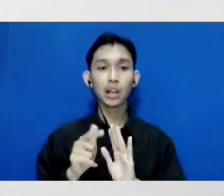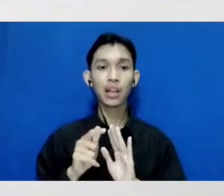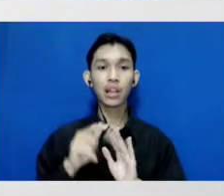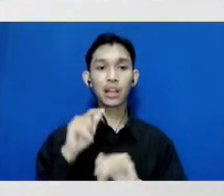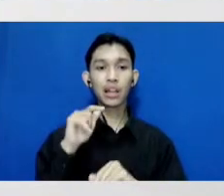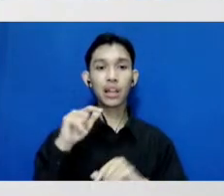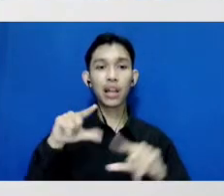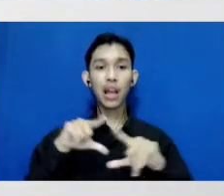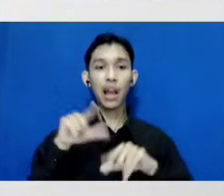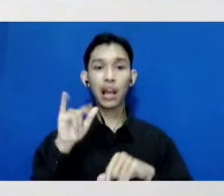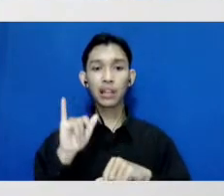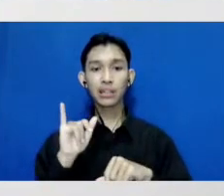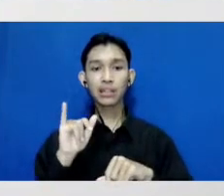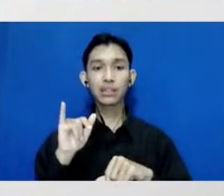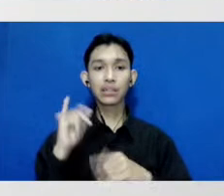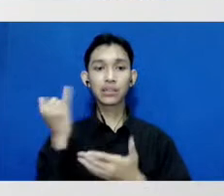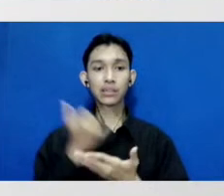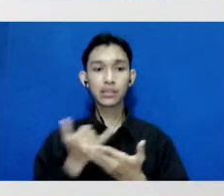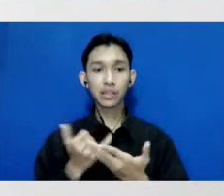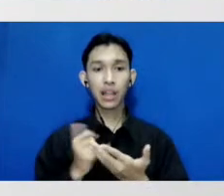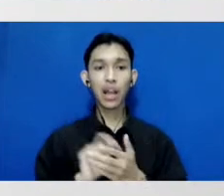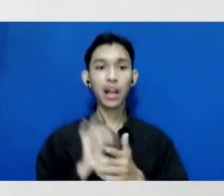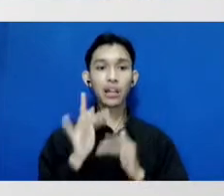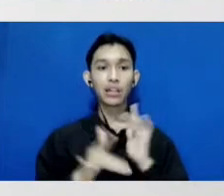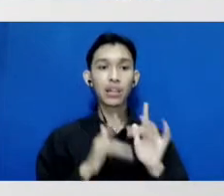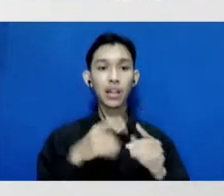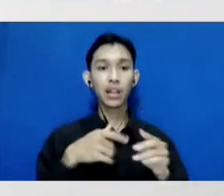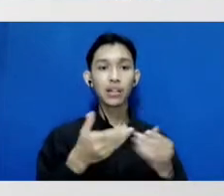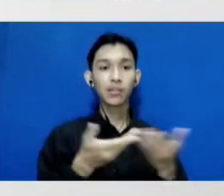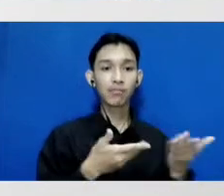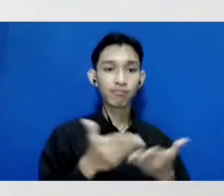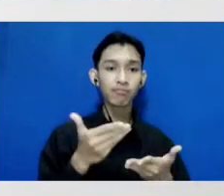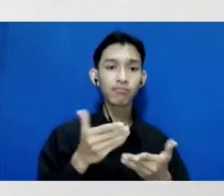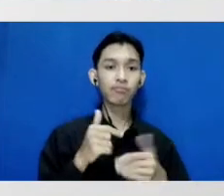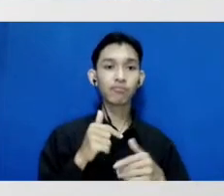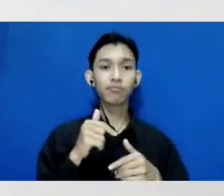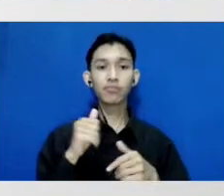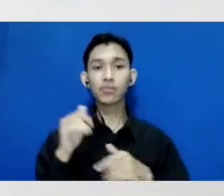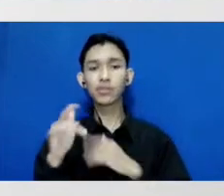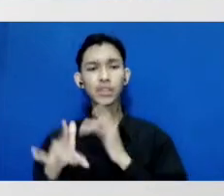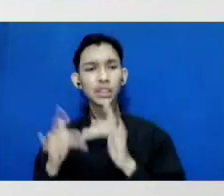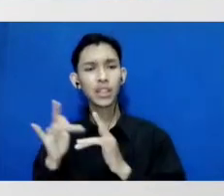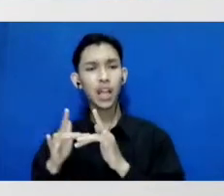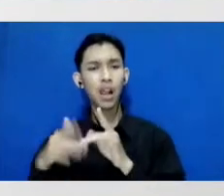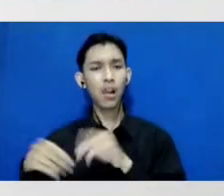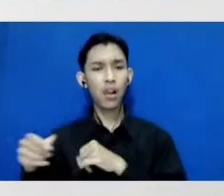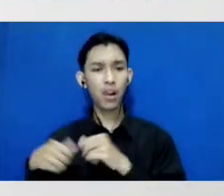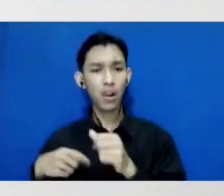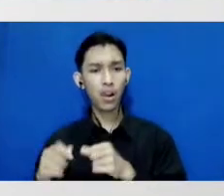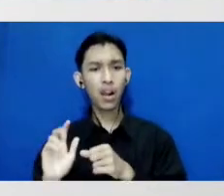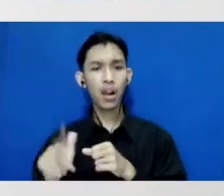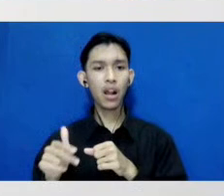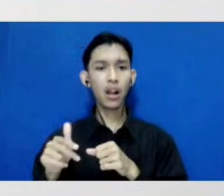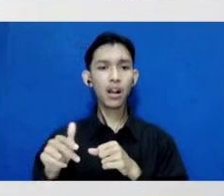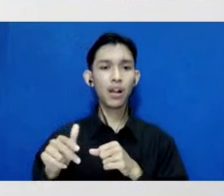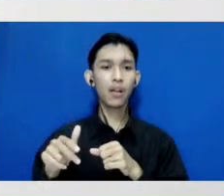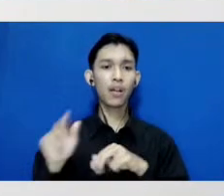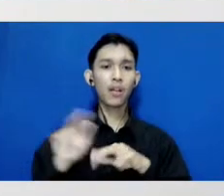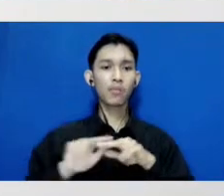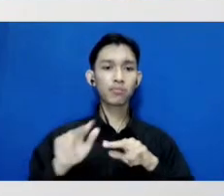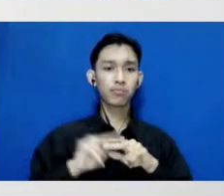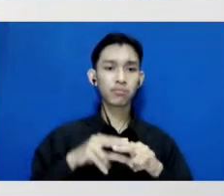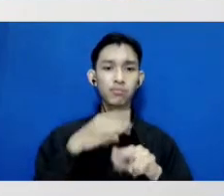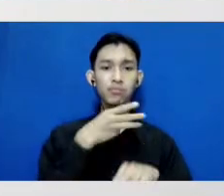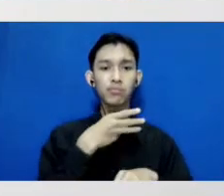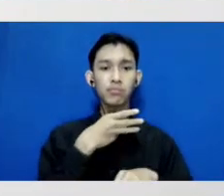juga Digital Services Act, Digital Market Act, ada juga rencana untuk merevisi European Cyber Security Law, ada